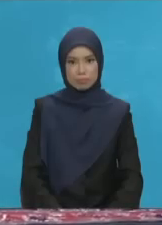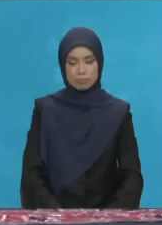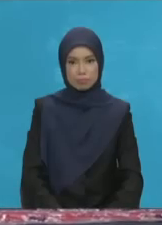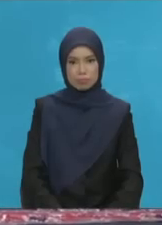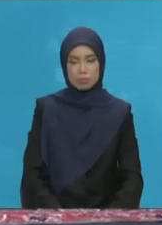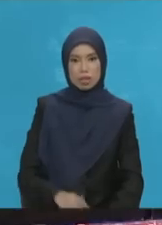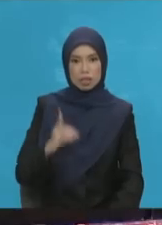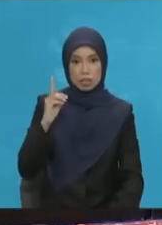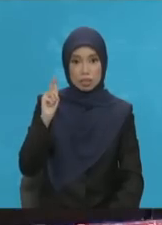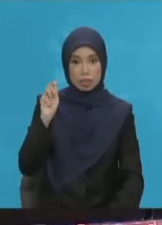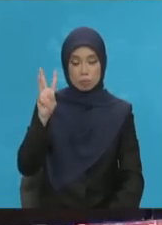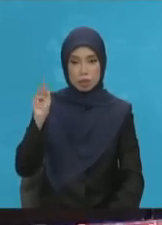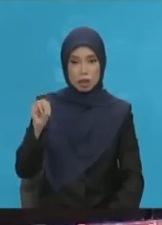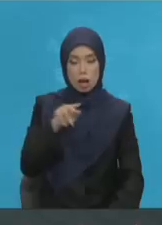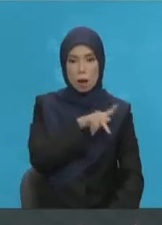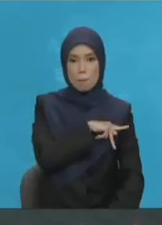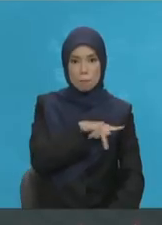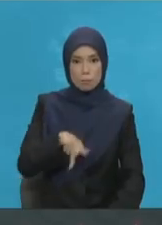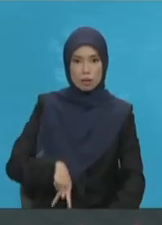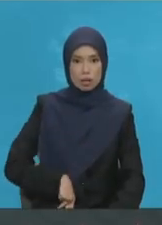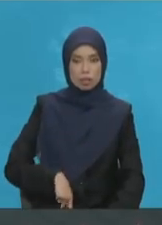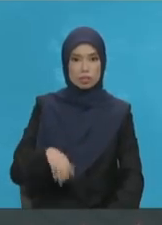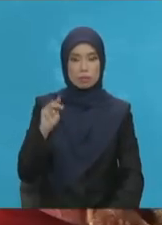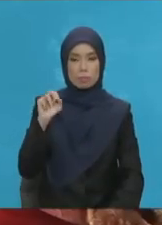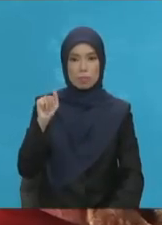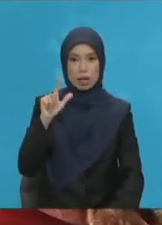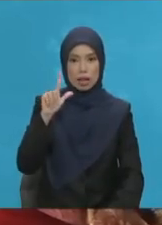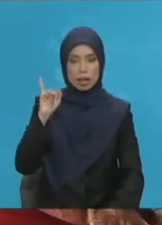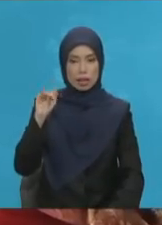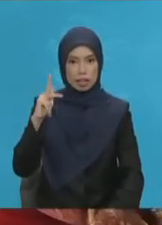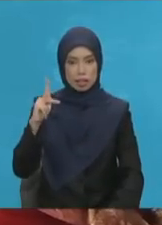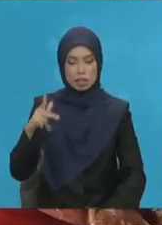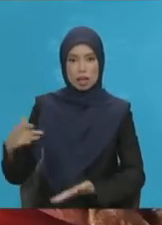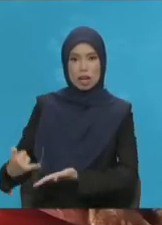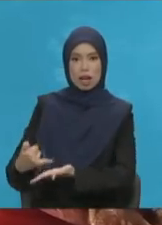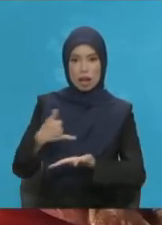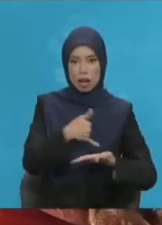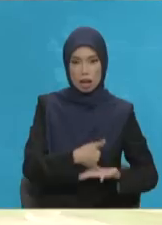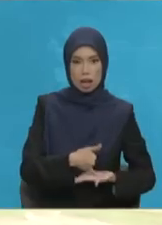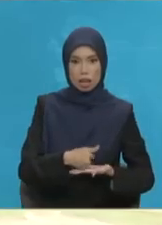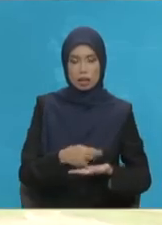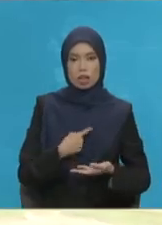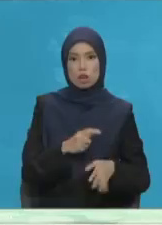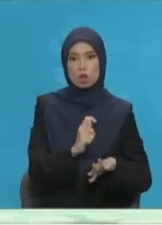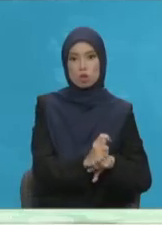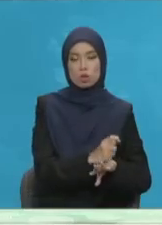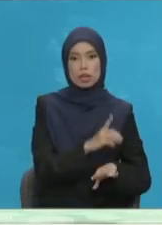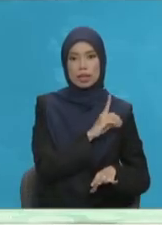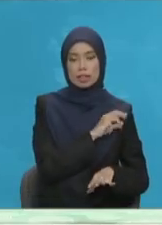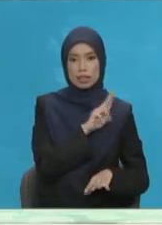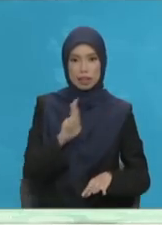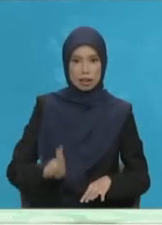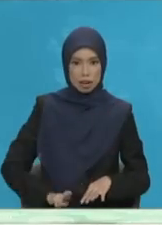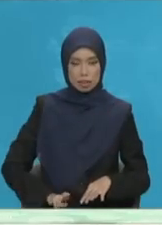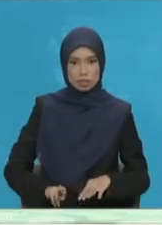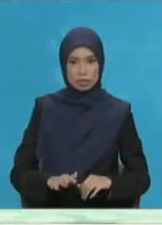dulu yang keramat Mulia Paduka Sri Pangeran Muda Abdul Malik berangkat ke majelis isti'ad menerima tanda di raja dan